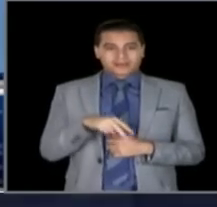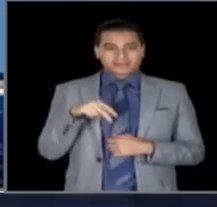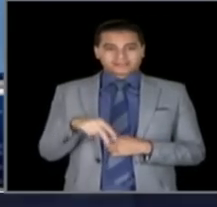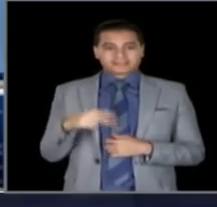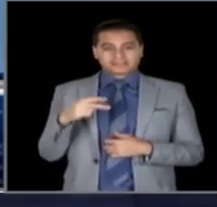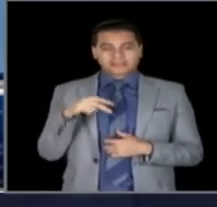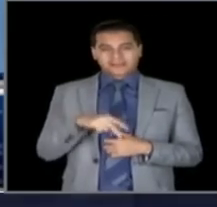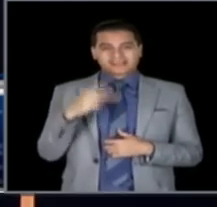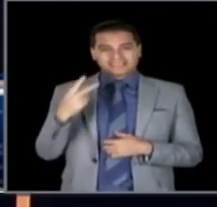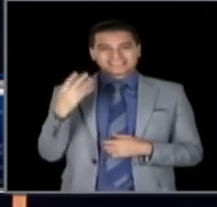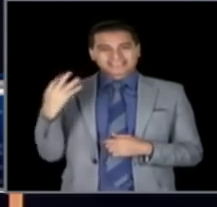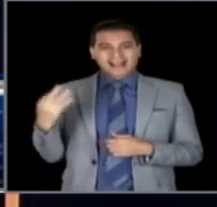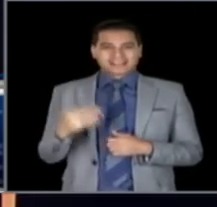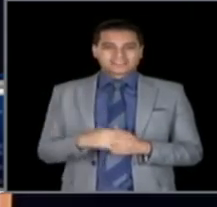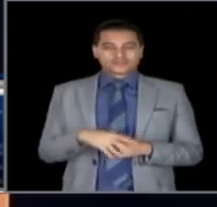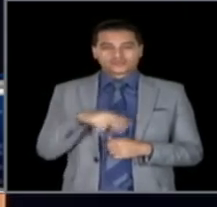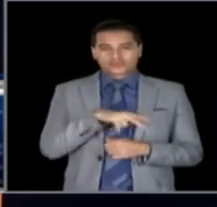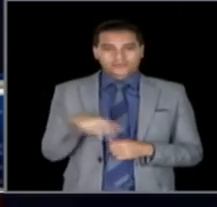823